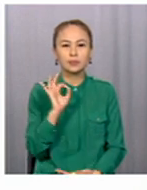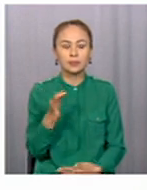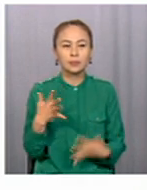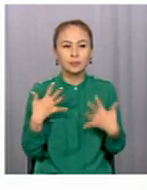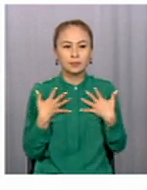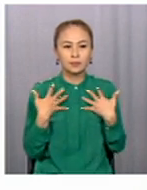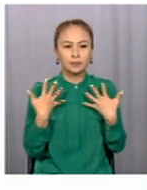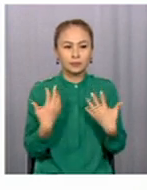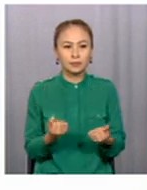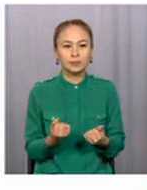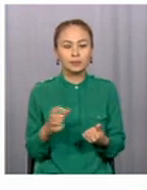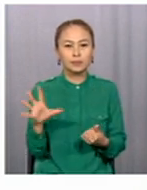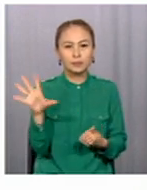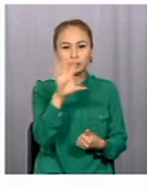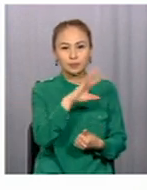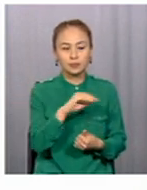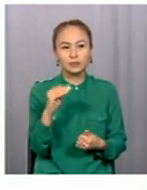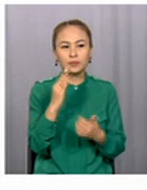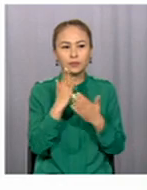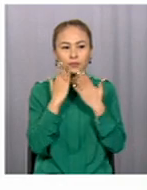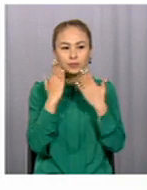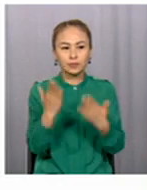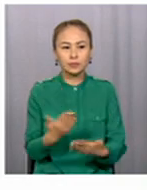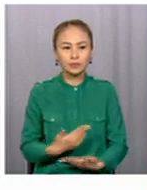Әріптерді қосып оқығанда қандай сөз шықты?